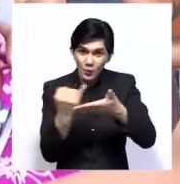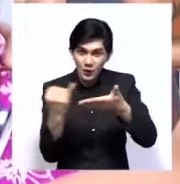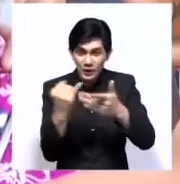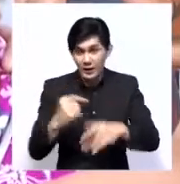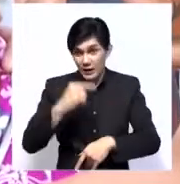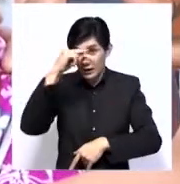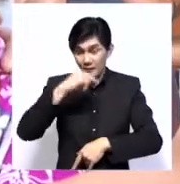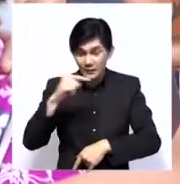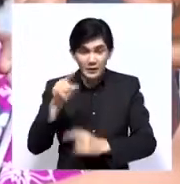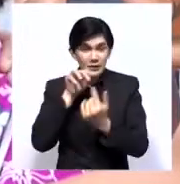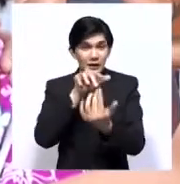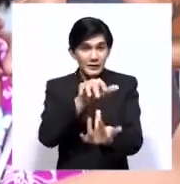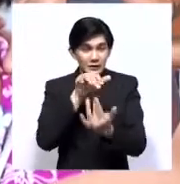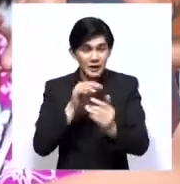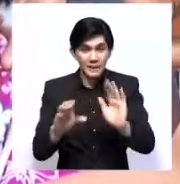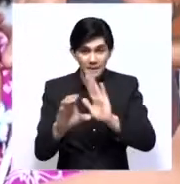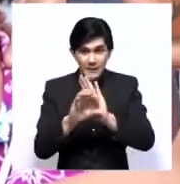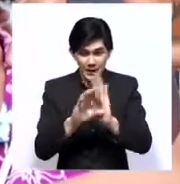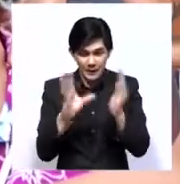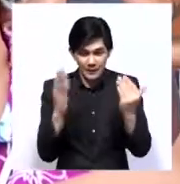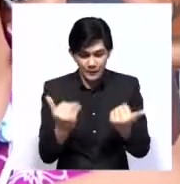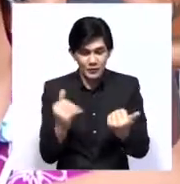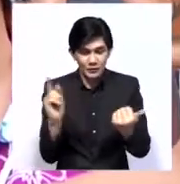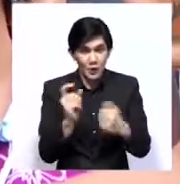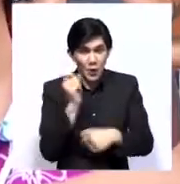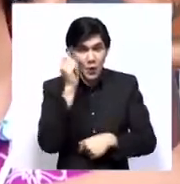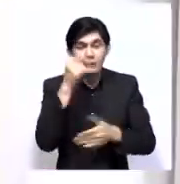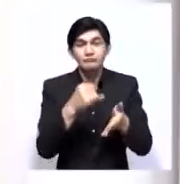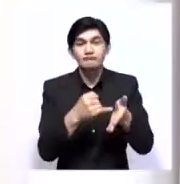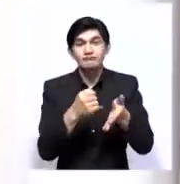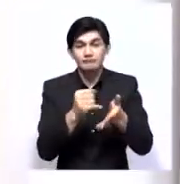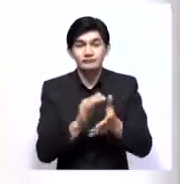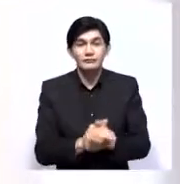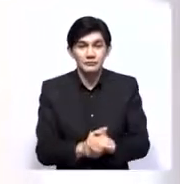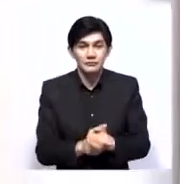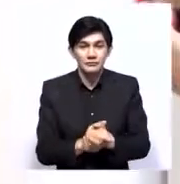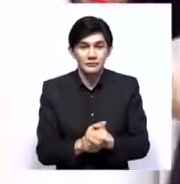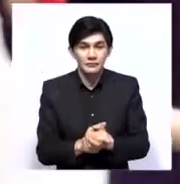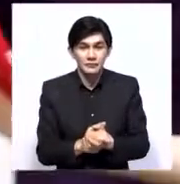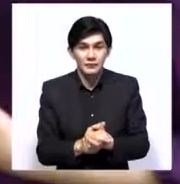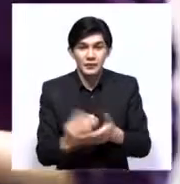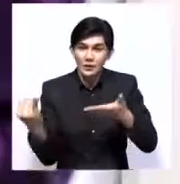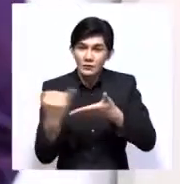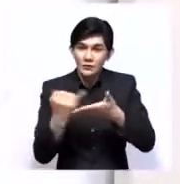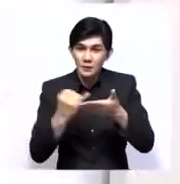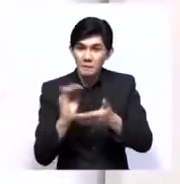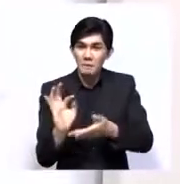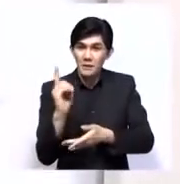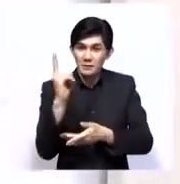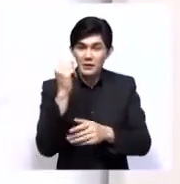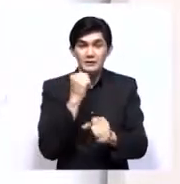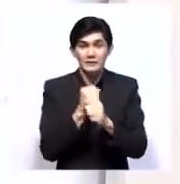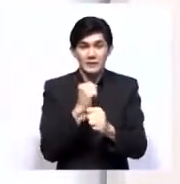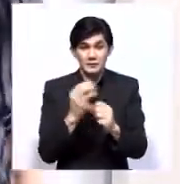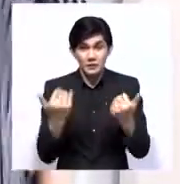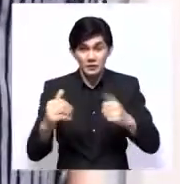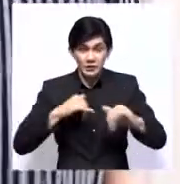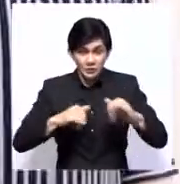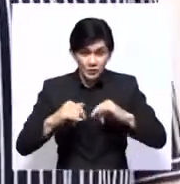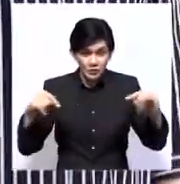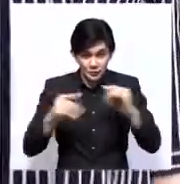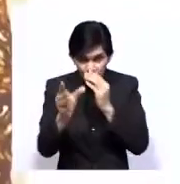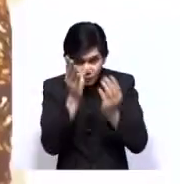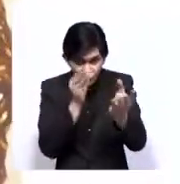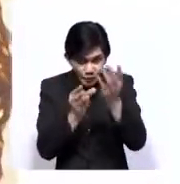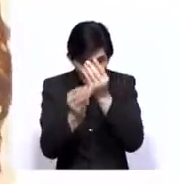ะวัฒนธรรมไทยมาสื่อสารด้วยภาพนะครับจะทำให้เกิดความเข้าใจง่ายมากยิ่งขึ้นโดยเฉพาะศิลปะร่วมสมัยที่จะทำให้เยาวชนนั้น